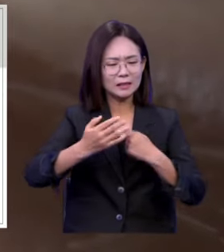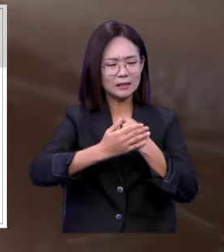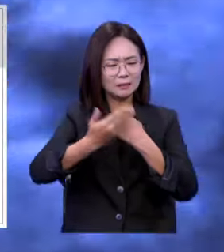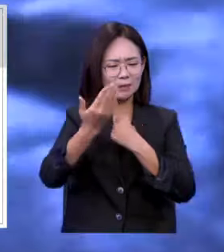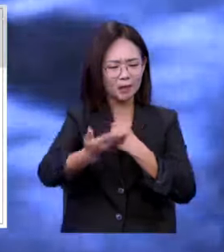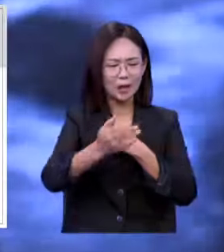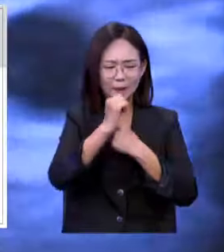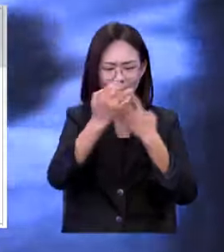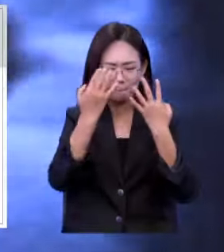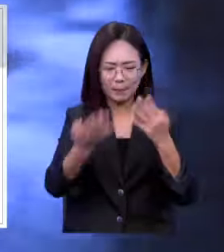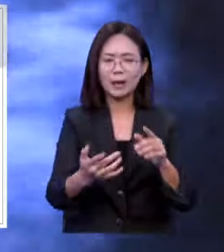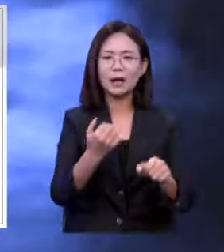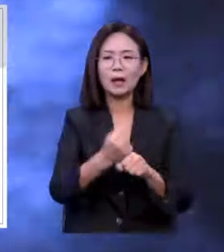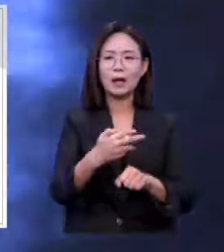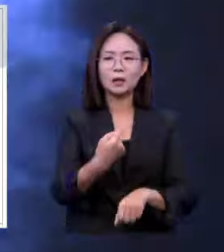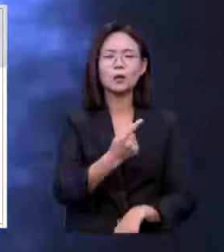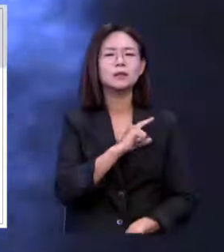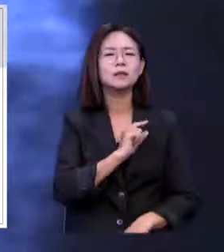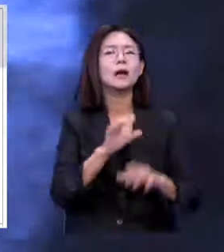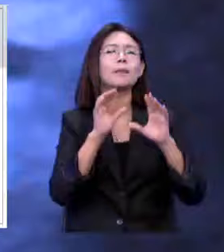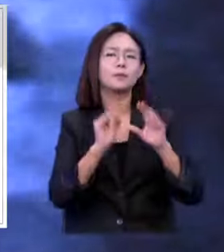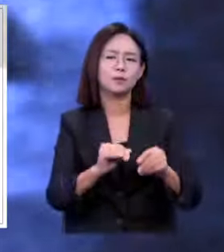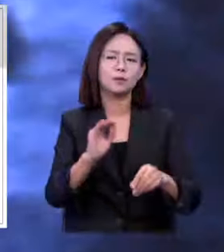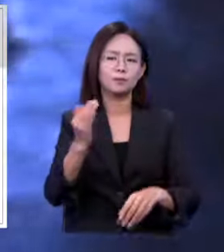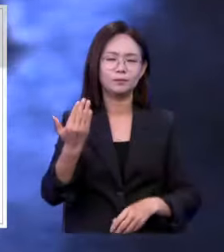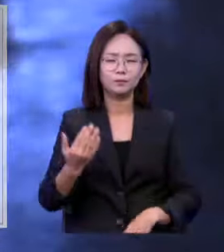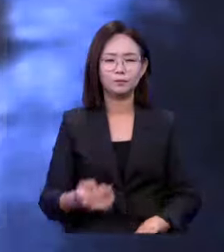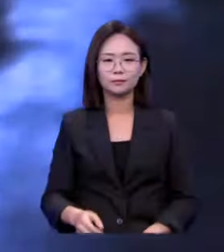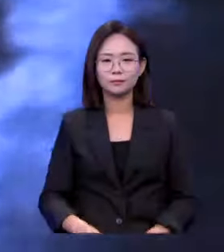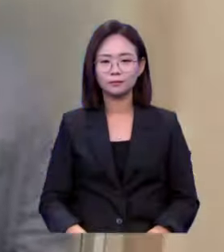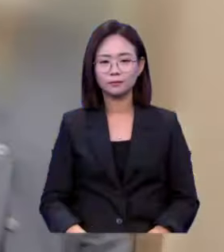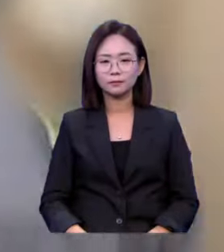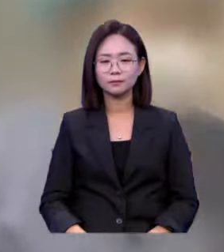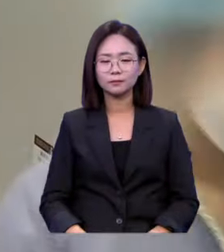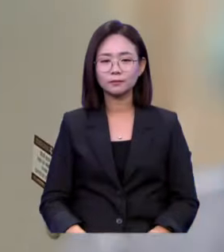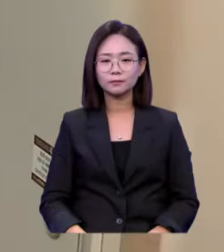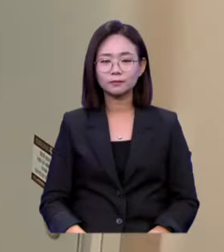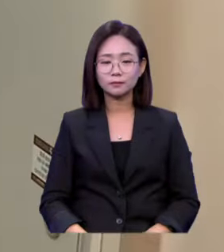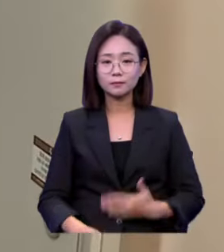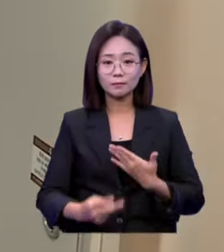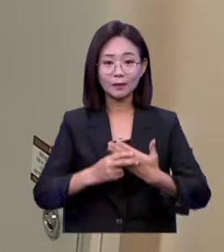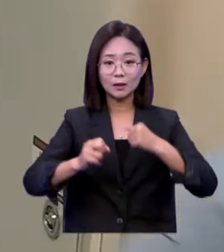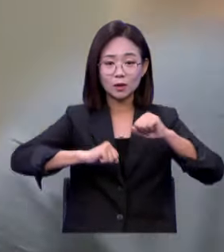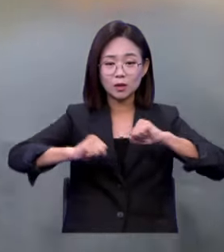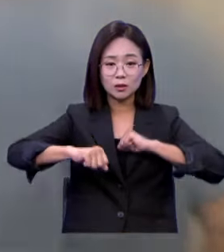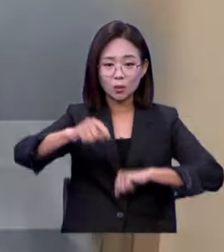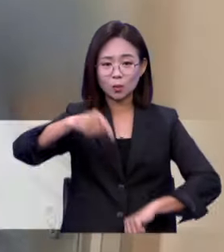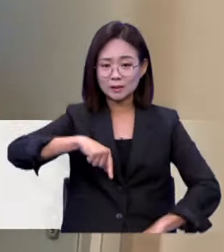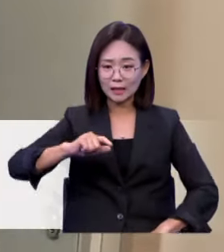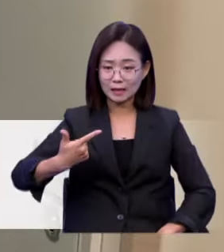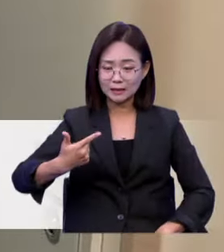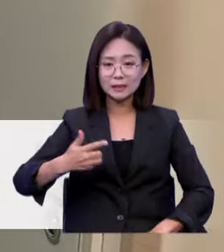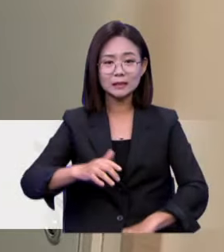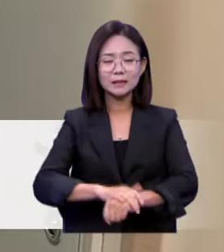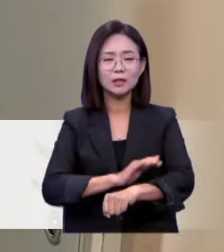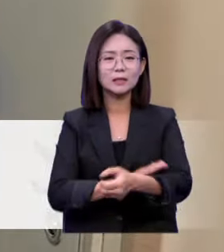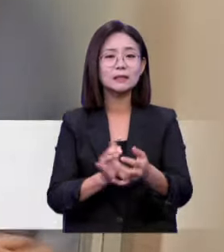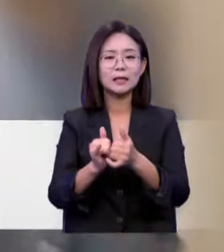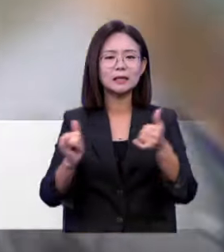집행유예나 선고유예만 나와도 의사 면허가 취소될 수 있다는 겁니다. 의료 현장으로 복귀하지 않은 전공의는